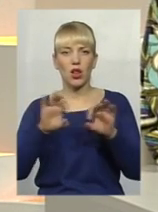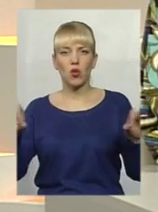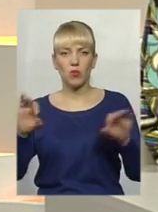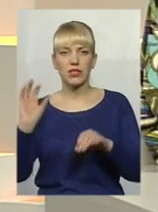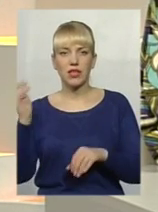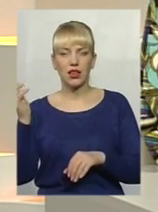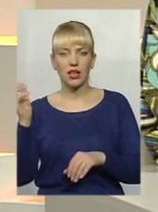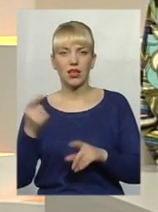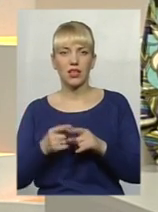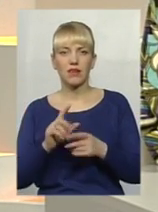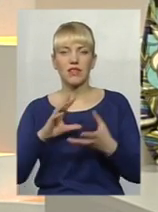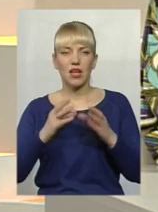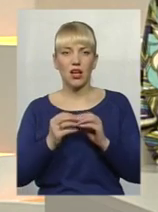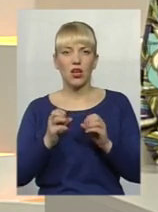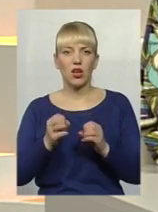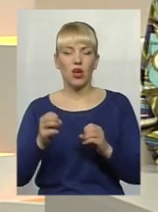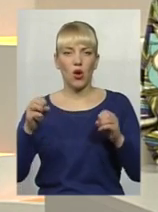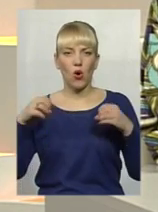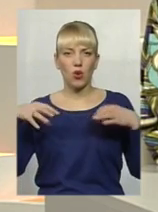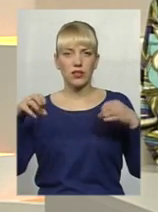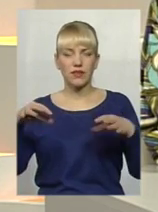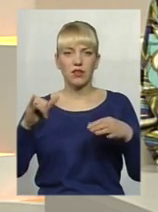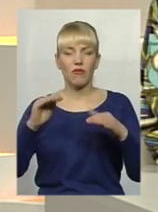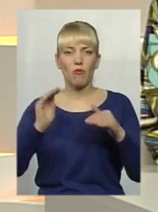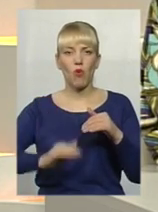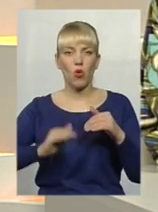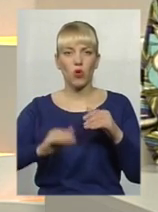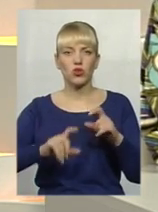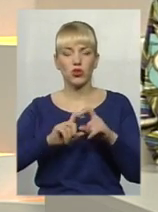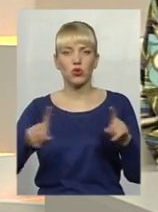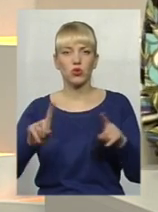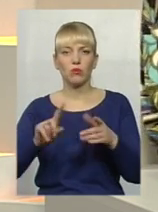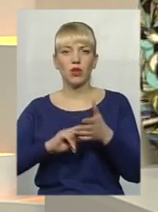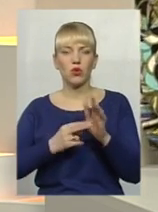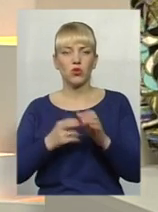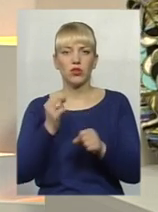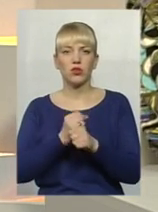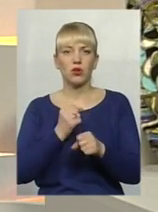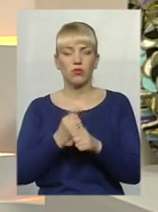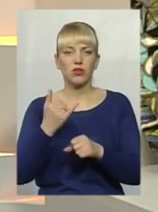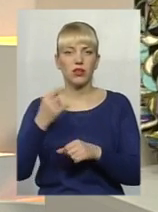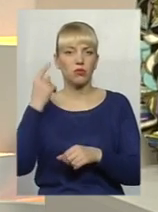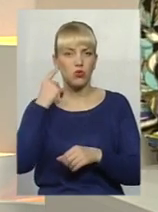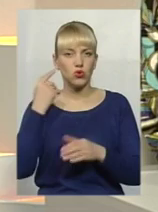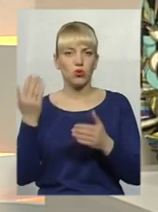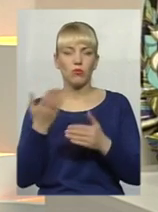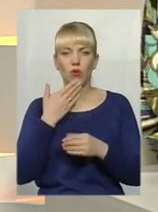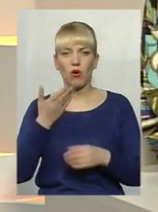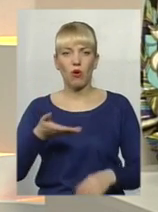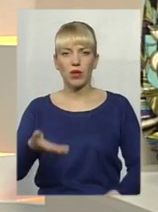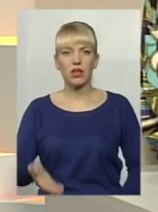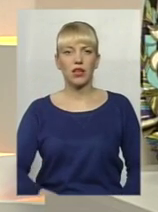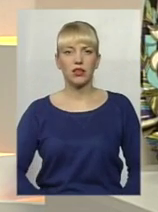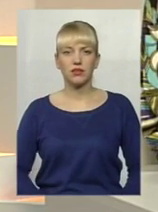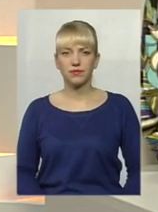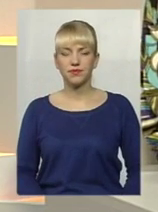освітлення в молодшій школі. Що планується зробити, ми зараз почуємо в коментарі, а далі продовжимо розмову.